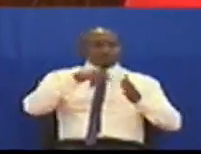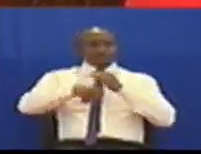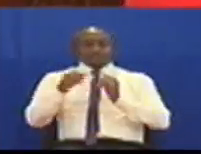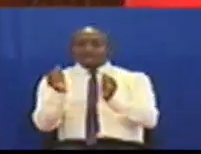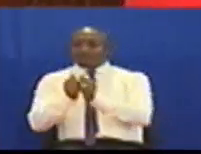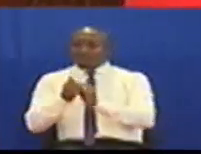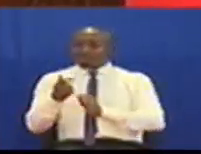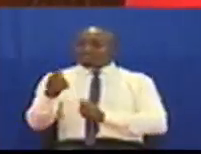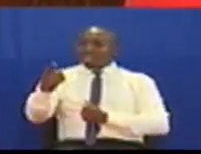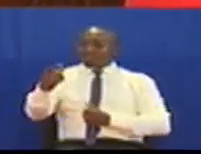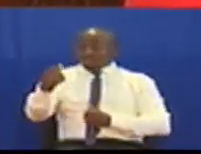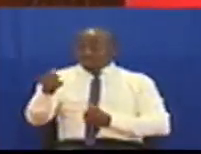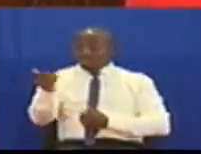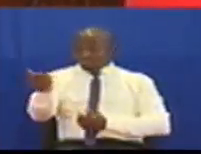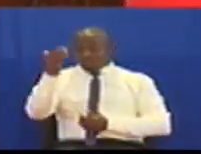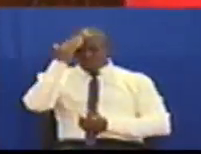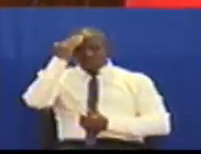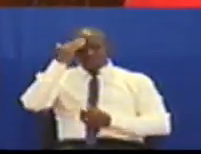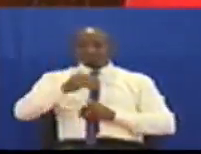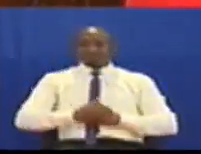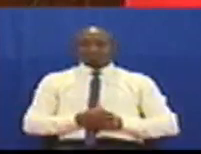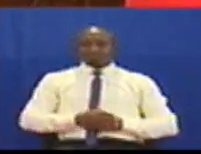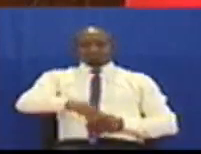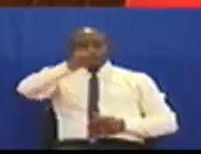masuala haya ya financial resources.